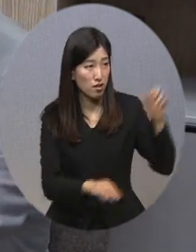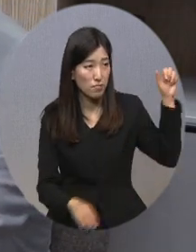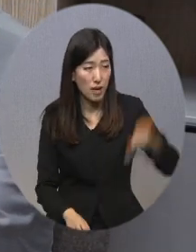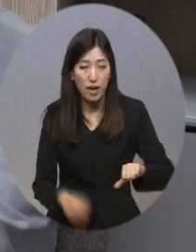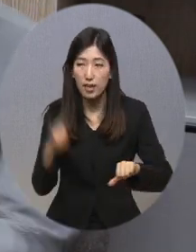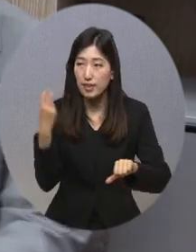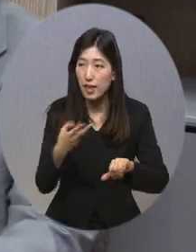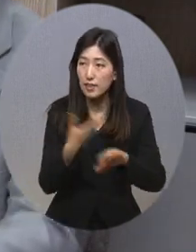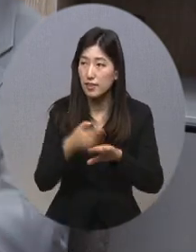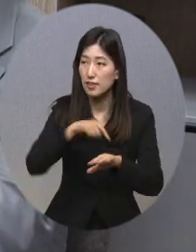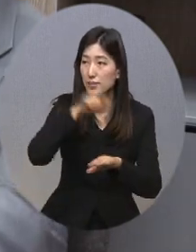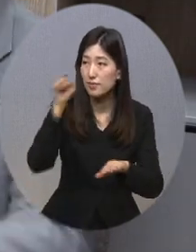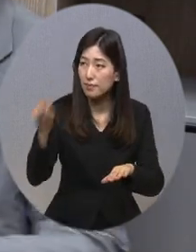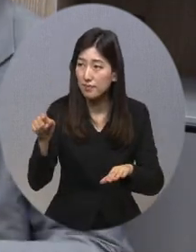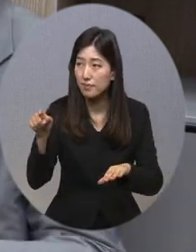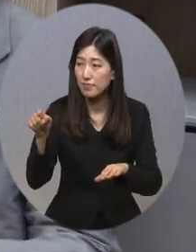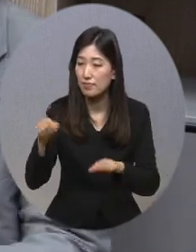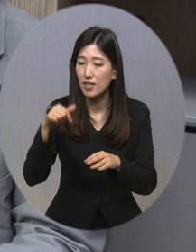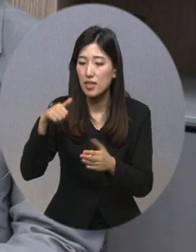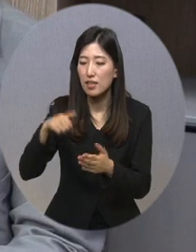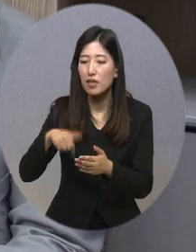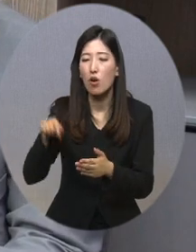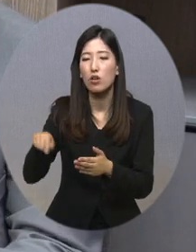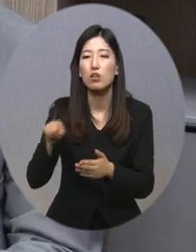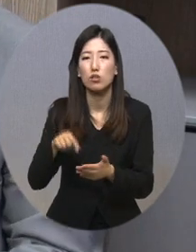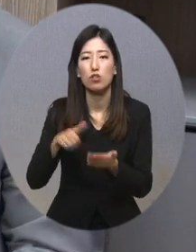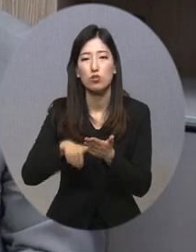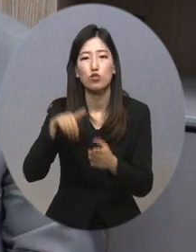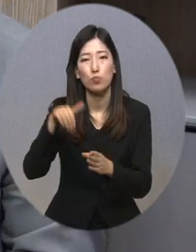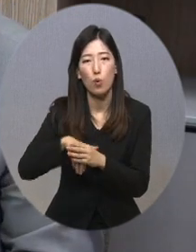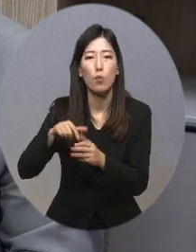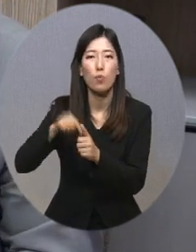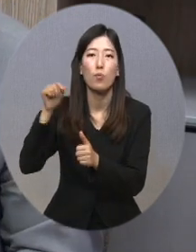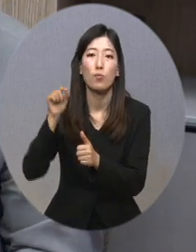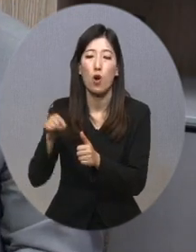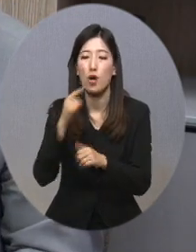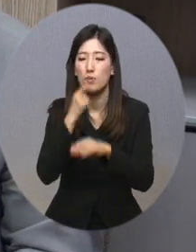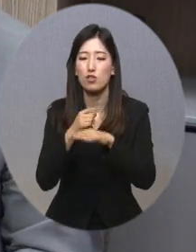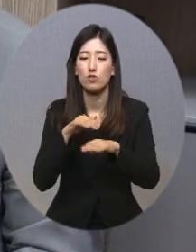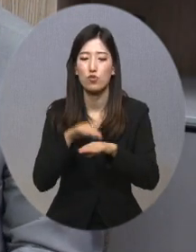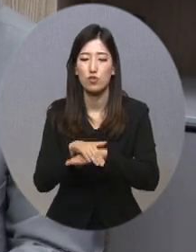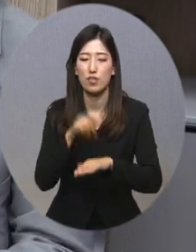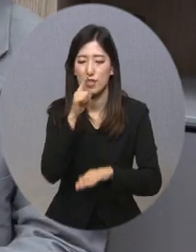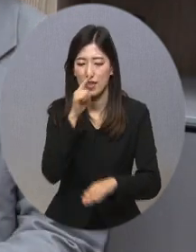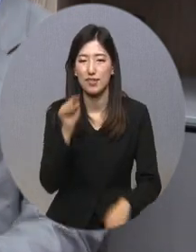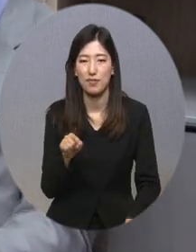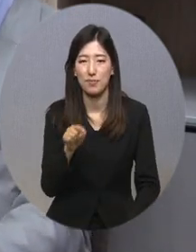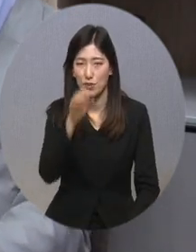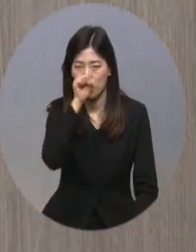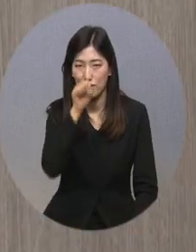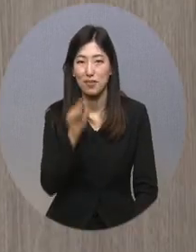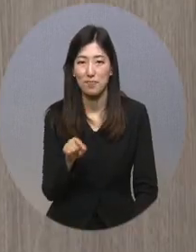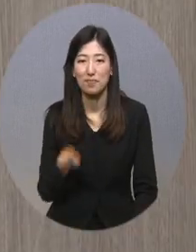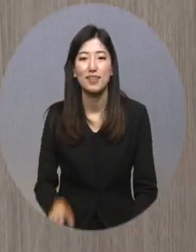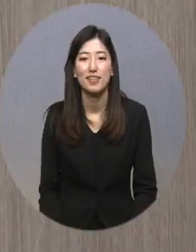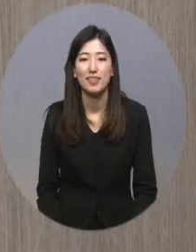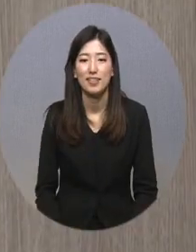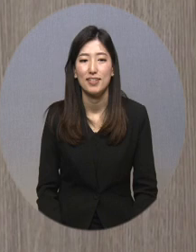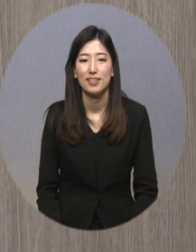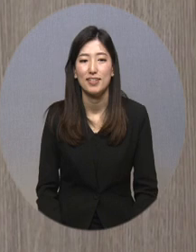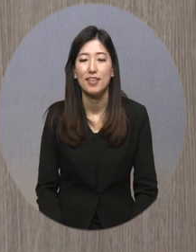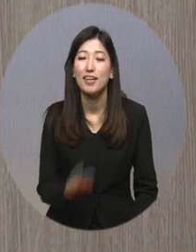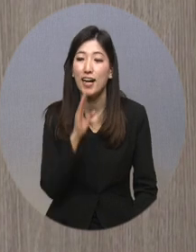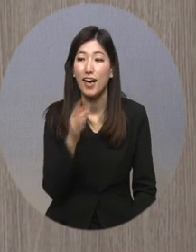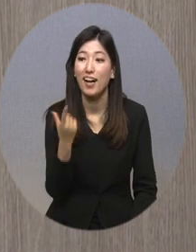주고, 잘못하면 너 그만 내려와. 예. 이게 사실 민주주의의 장점이거든요. 예. 맞아요. 예. 그렇게